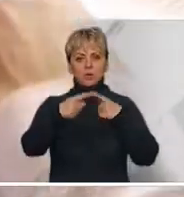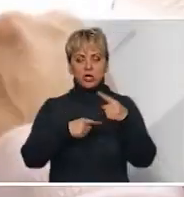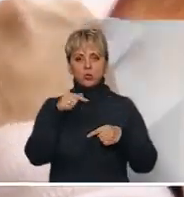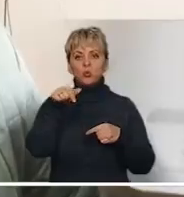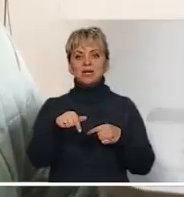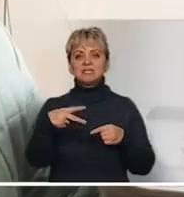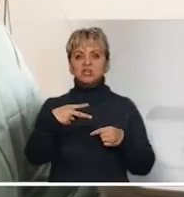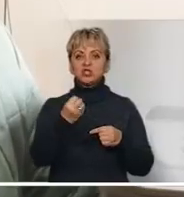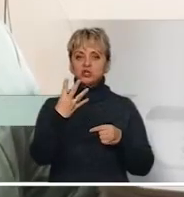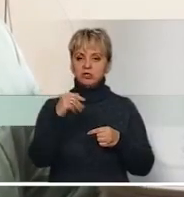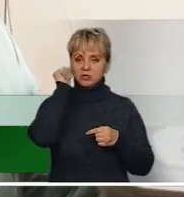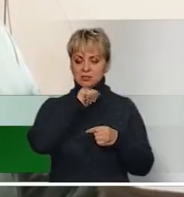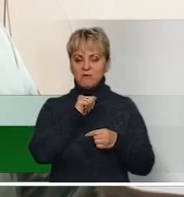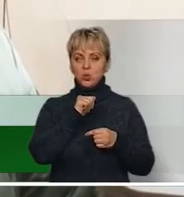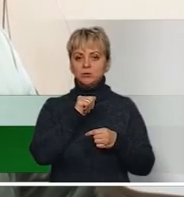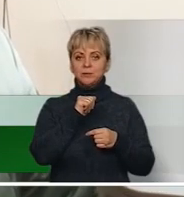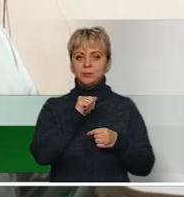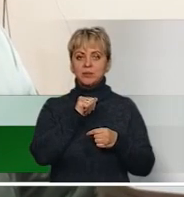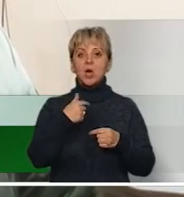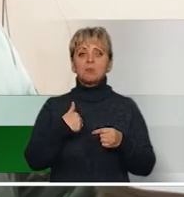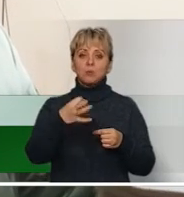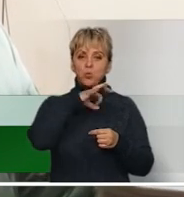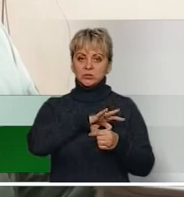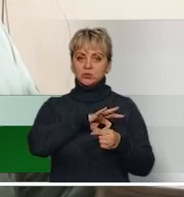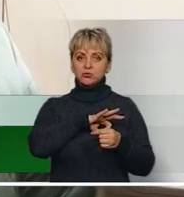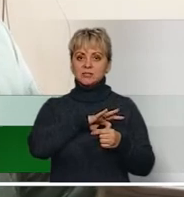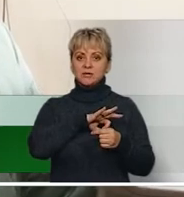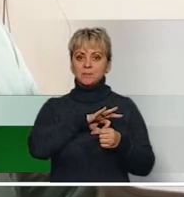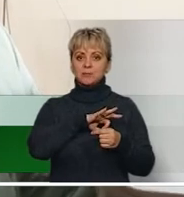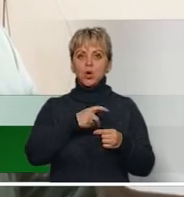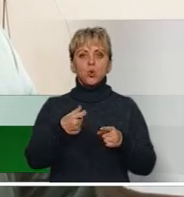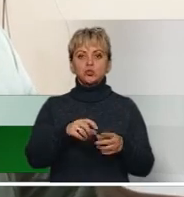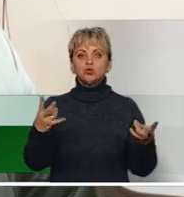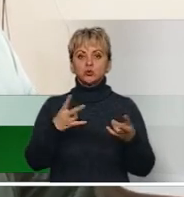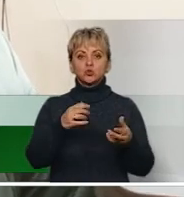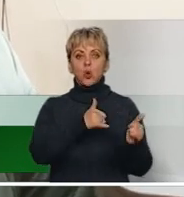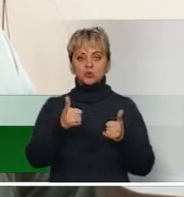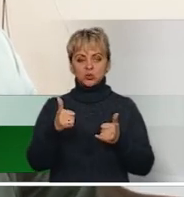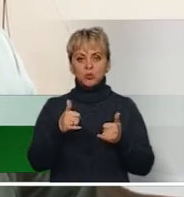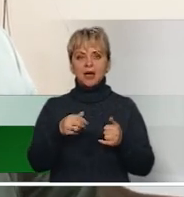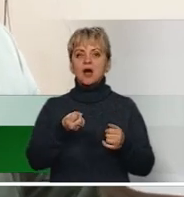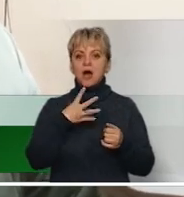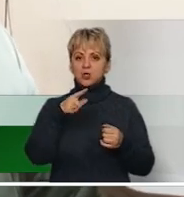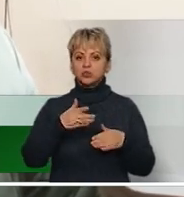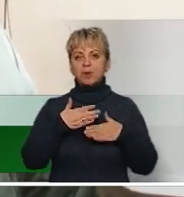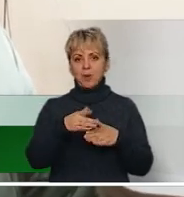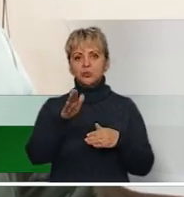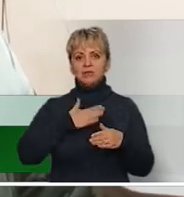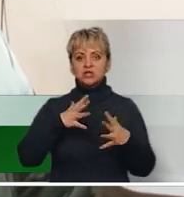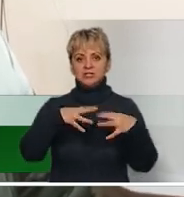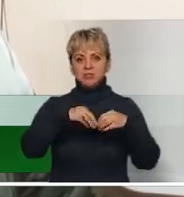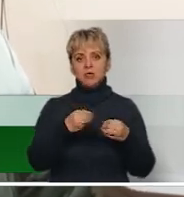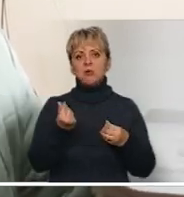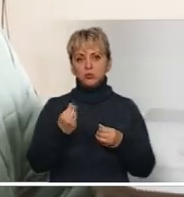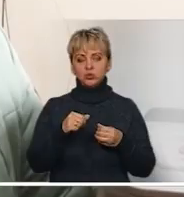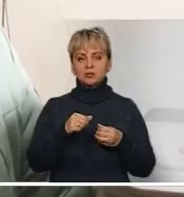пользуемся регулярно с 2014 года. Пользуемся. Очень нужная услуга и хорошее подспорье в